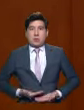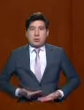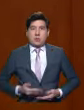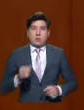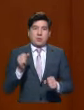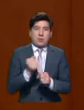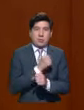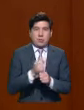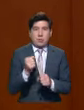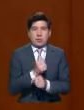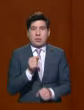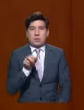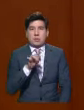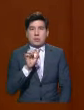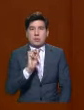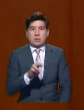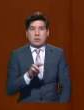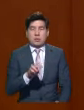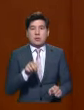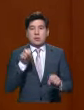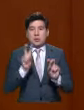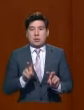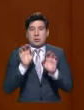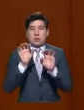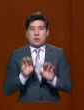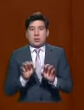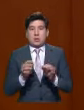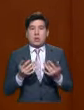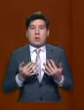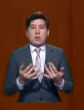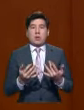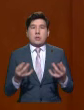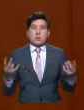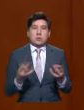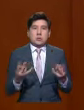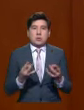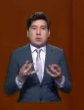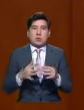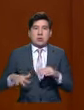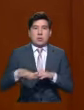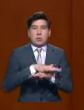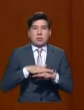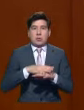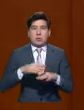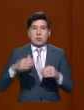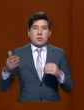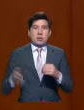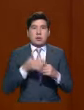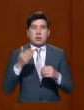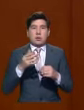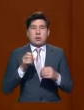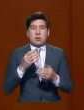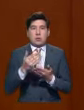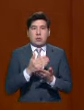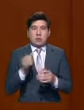алуға, болдырмауға қатысты арналып отырған заң жобасы. Бұл қажет деп білеміз. Қоғам мына жазаны күшейгеннен кейін